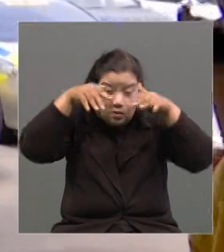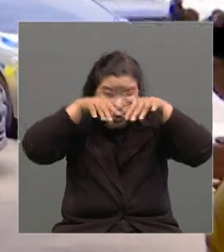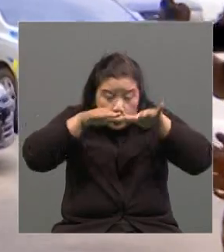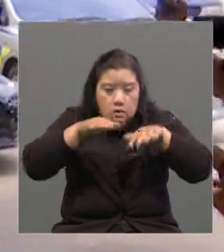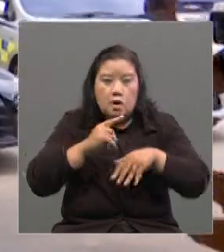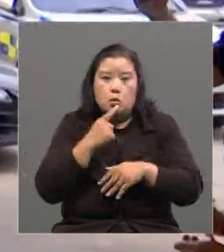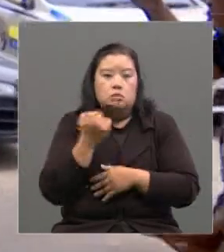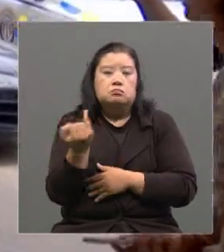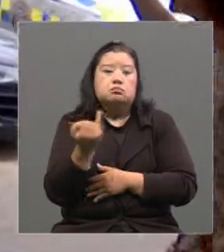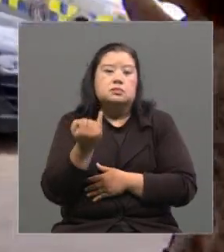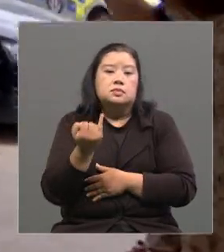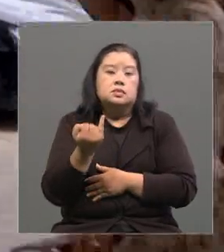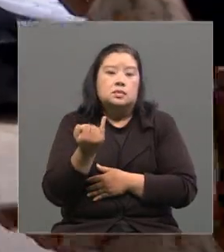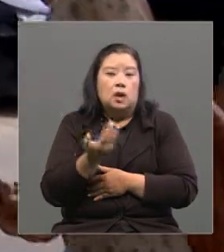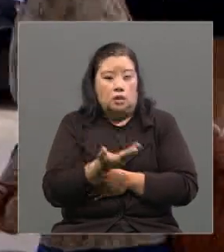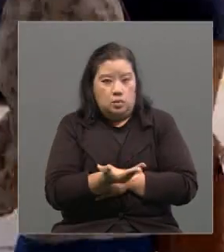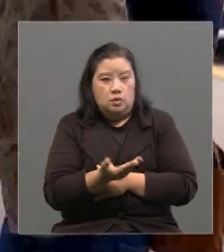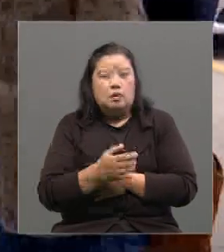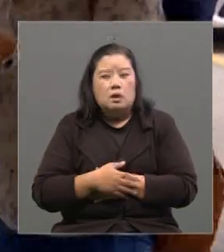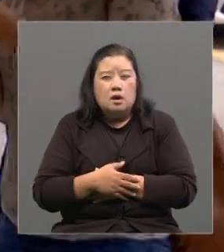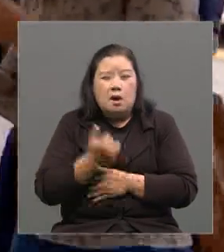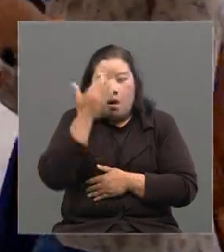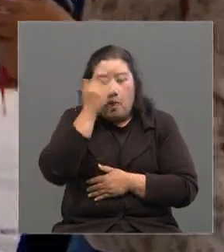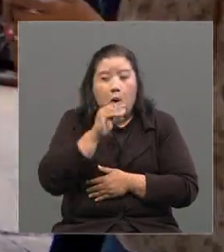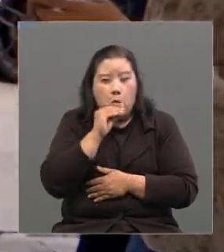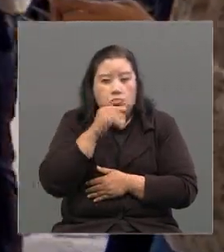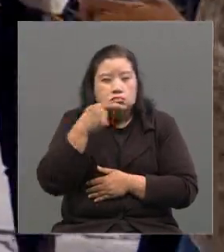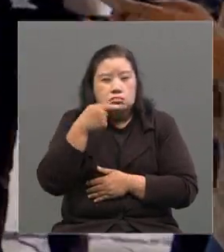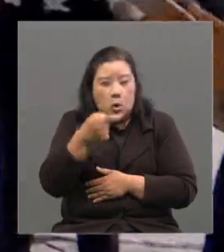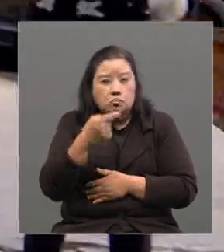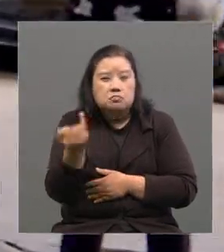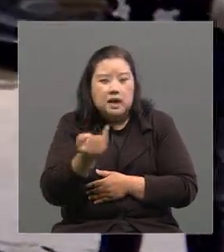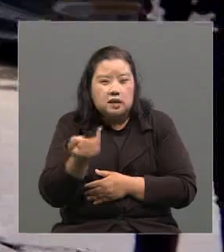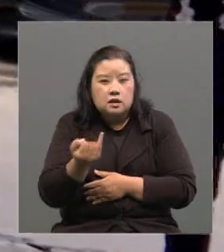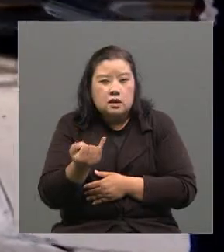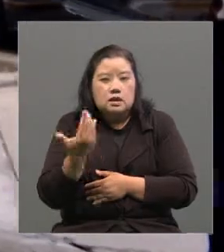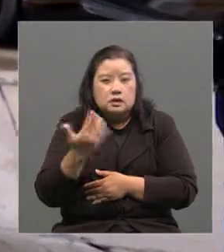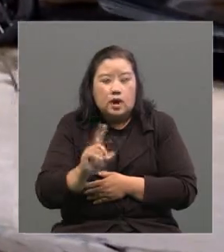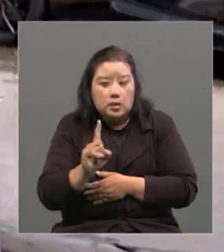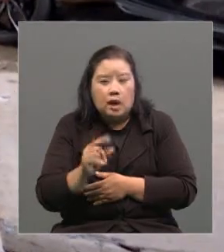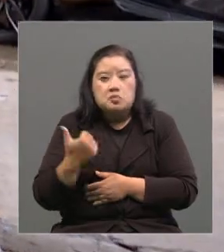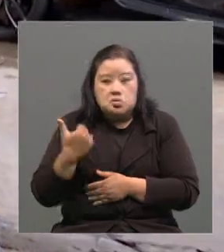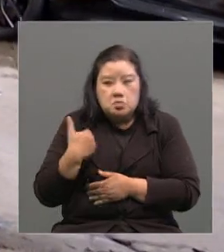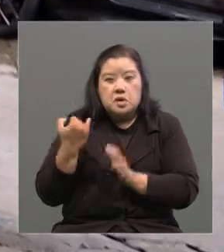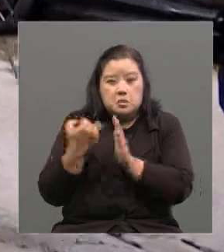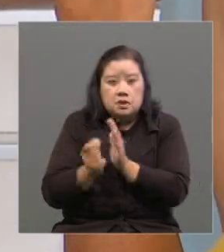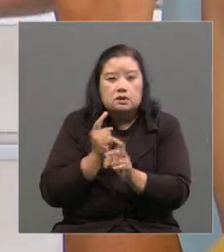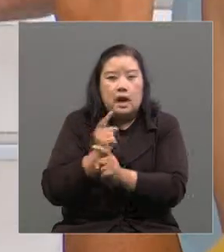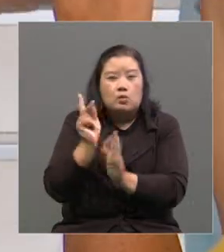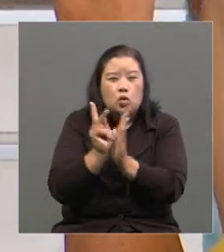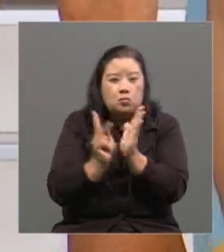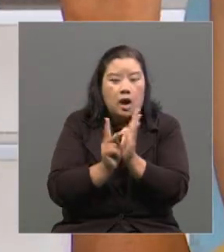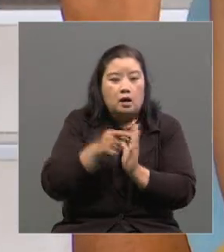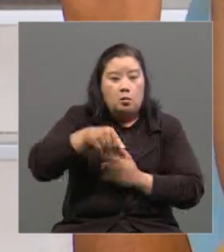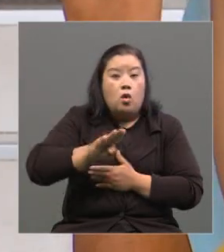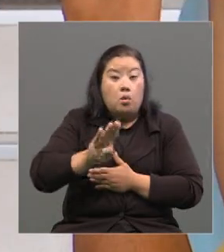ฆษณาเนื่องจากว่าคุณลีน่าจังเนี่ยใช้ถ้อยคำไม่ดีกับแรงงานไทยนอกจากนี้มองว่ายังมีความผิดตามพระราชบัญญัติคอมพิวเต